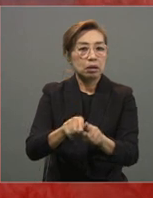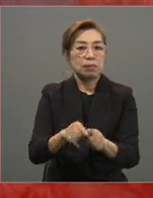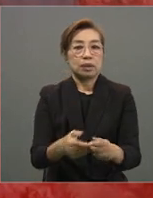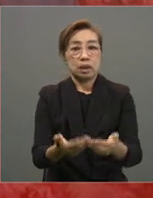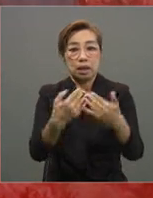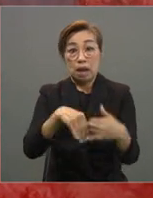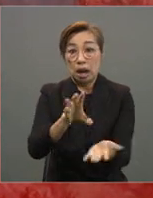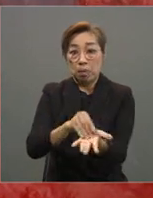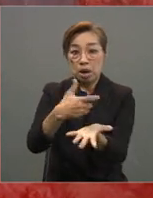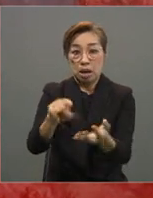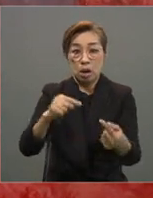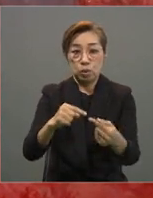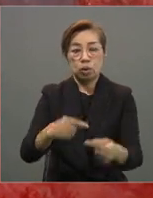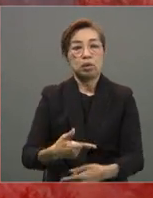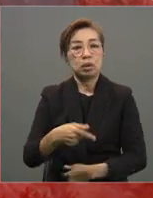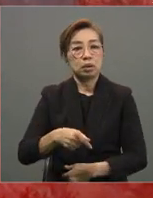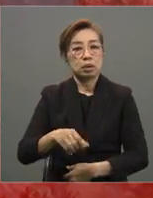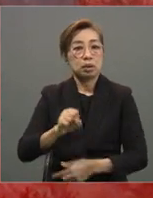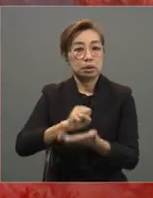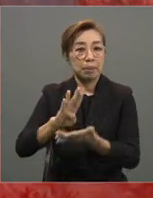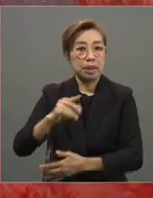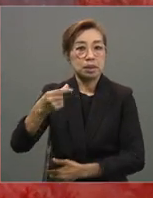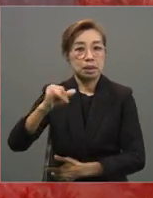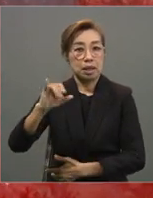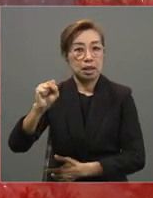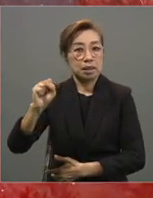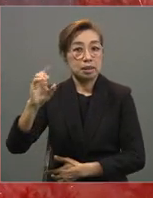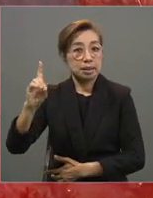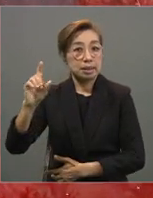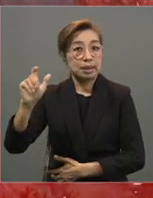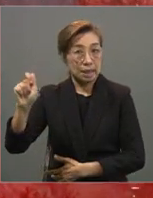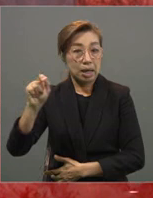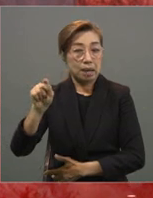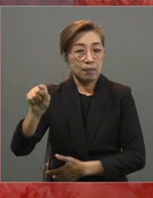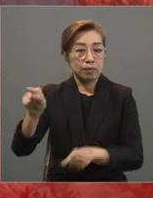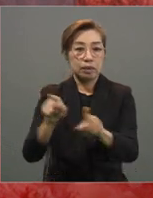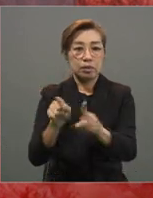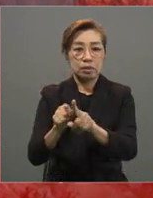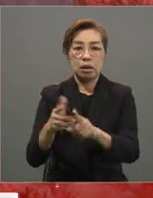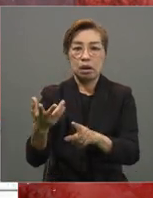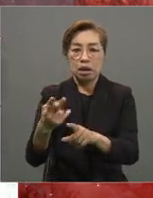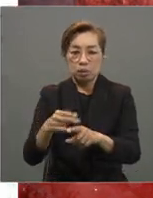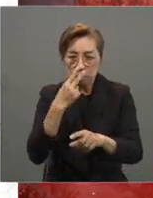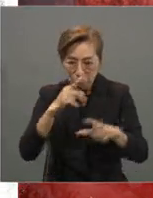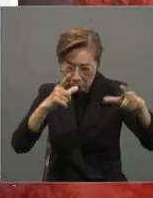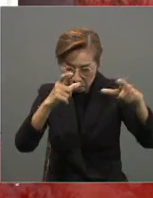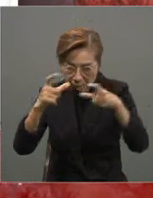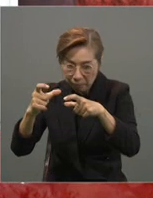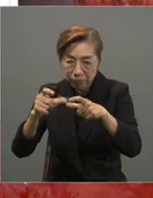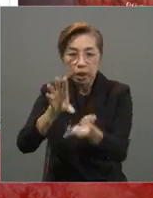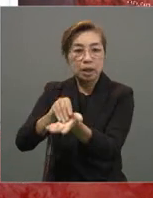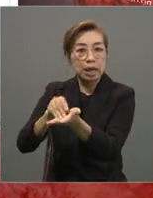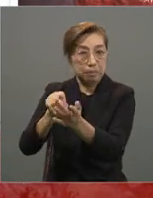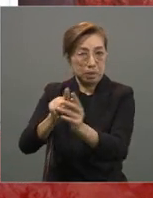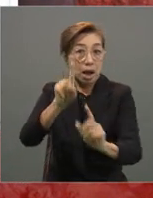ร้อนกันบ้างคุณผู้ชมอย่างจิสด้าสำนักงานพัฒนาเทคโนลีอวกาศและภูมิสารสนเทศองค์การมหาชนนะคะเปิดเผยข้อมูลจาก